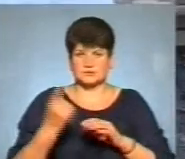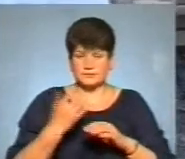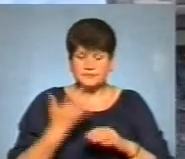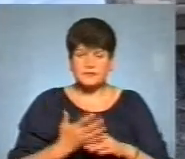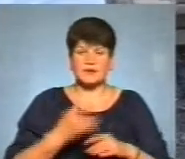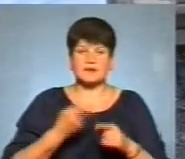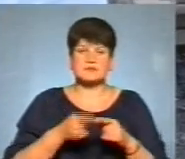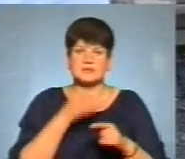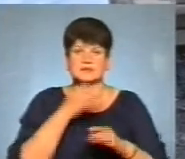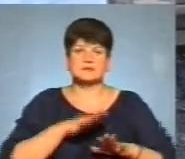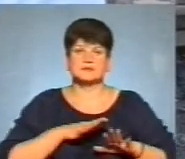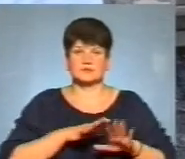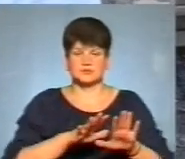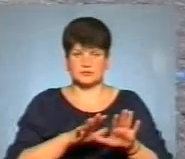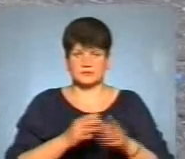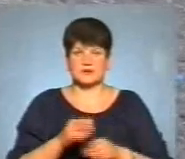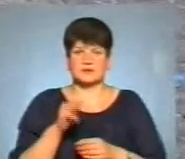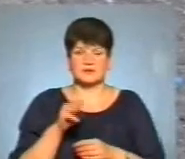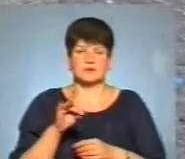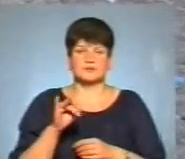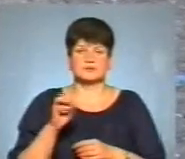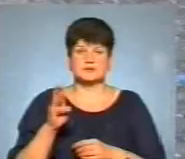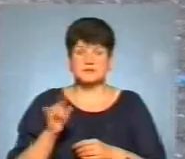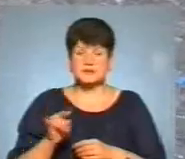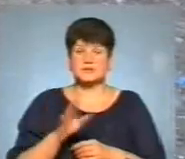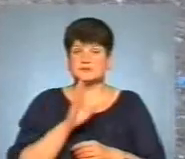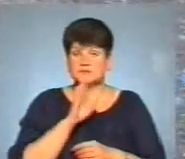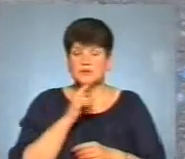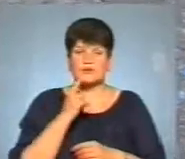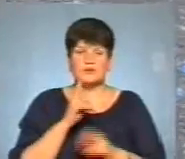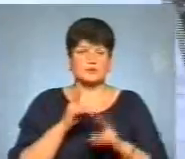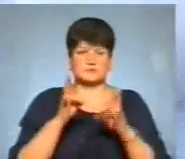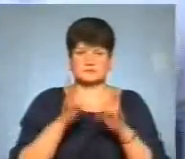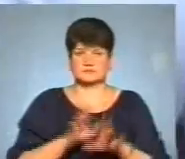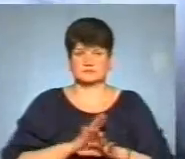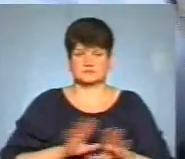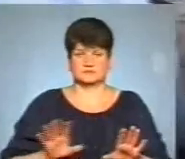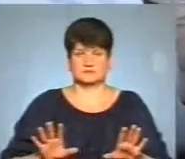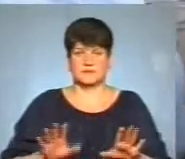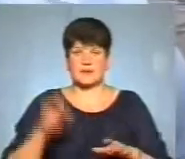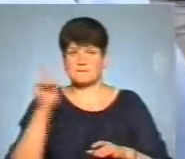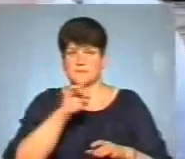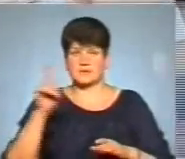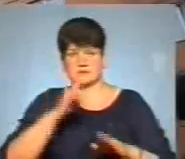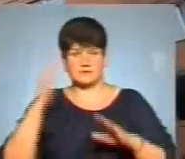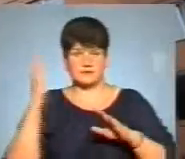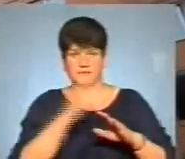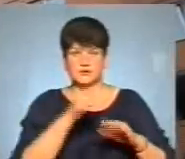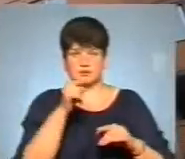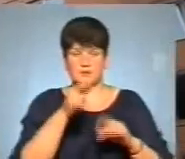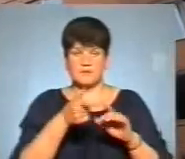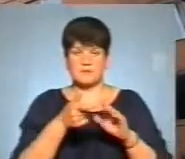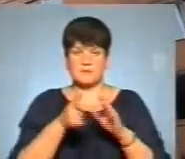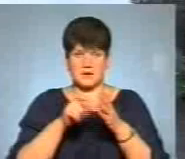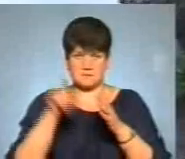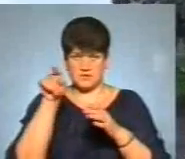цієї дослідної станції Тетяна Рущинська. За її словами, ніхто не травмувався. Блискавка влучила рикошетом, вон з того приміщення відколола